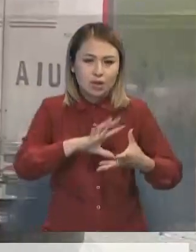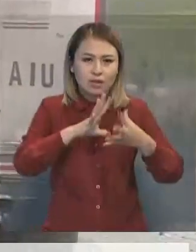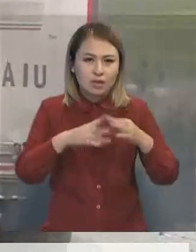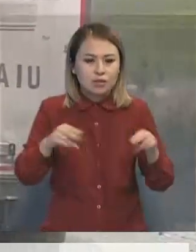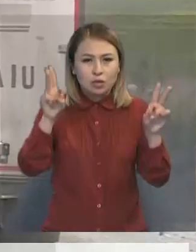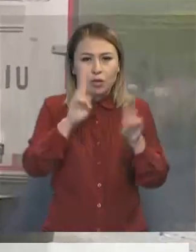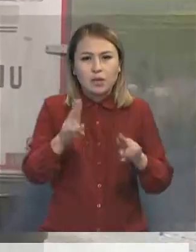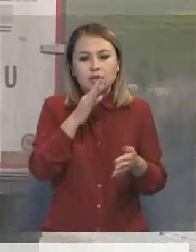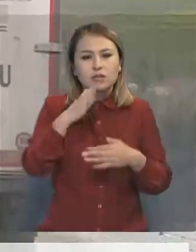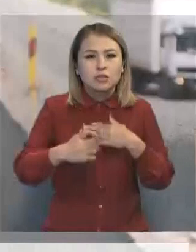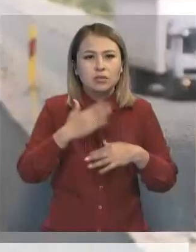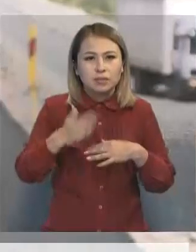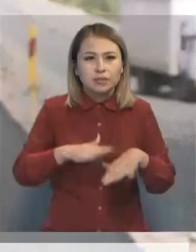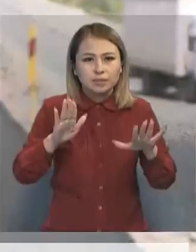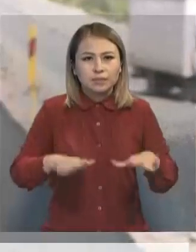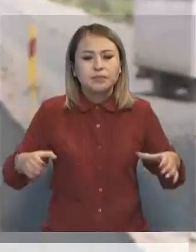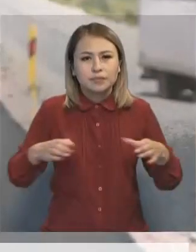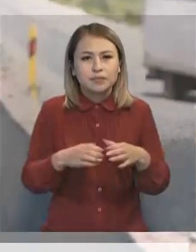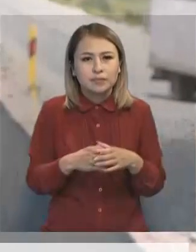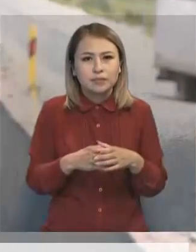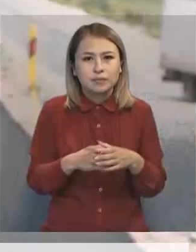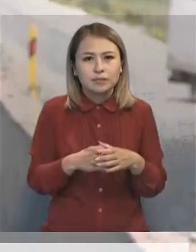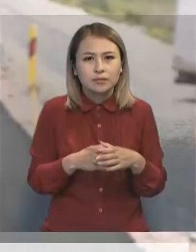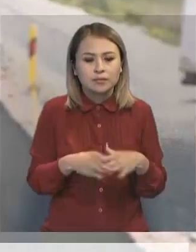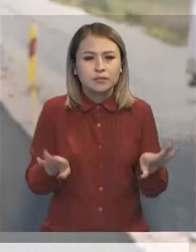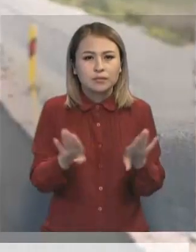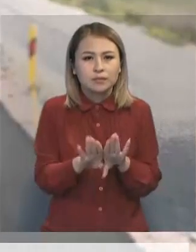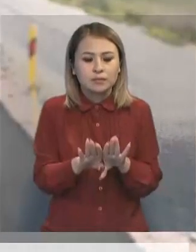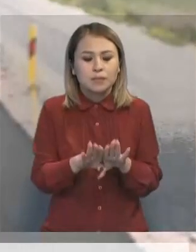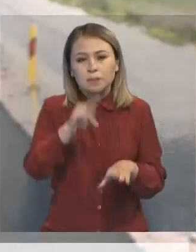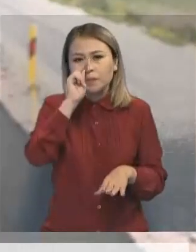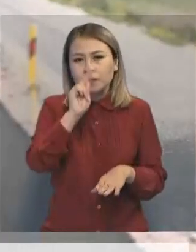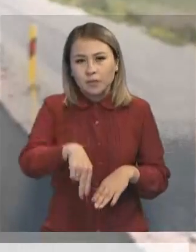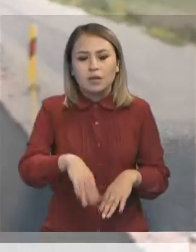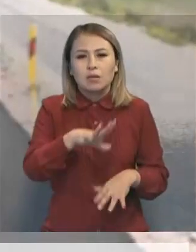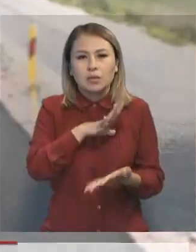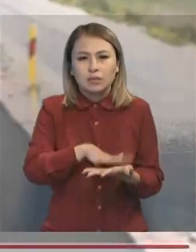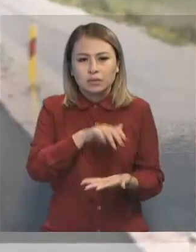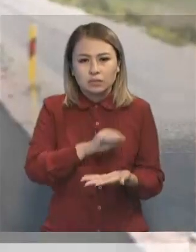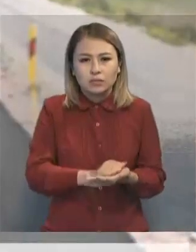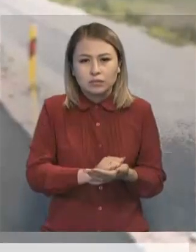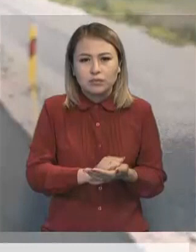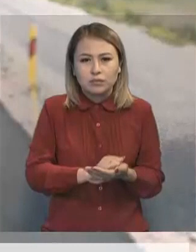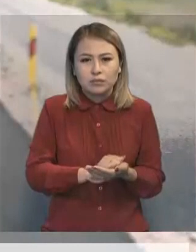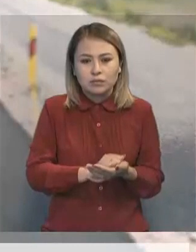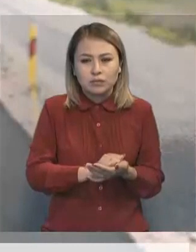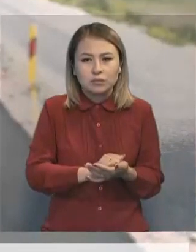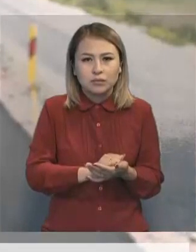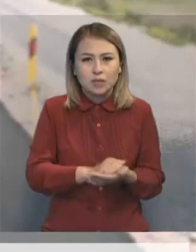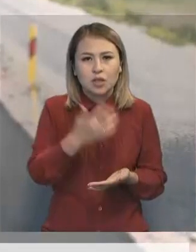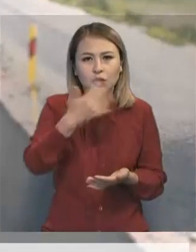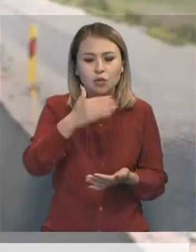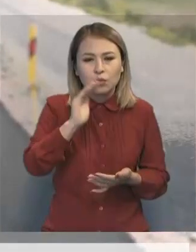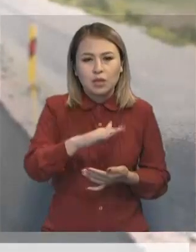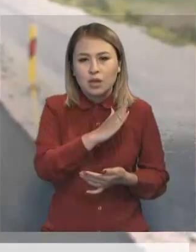қараған мердігер жазаға тартылады. Мердігердің жаңағы қателік кемшіліктерінің кесірінен осы болған. Бірақ енді айтып отыр, одан 50 миллионнан